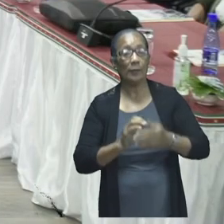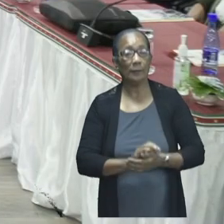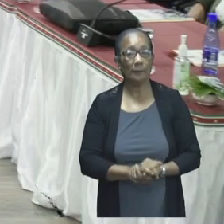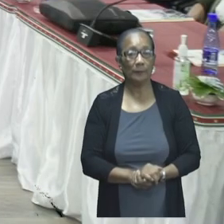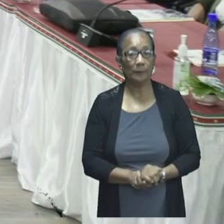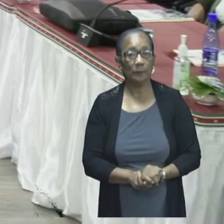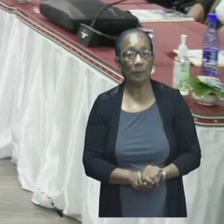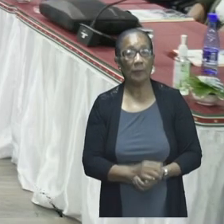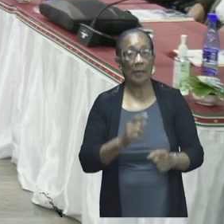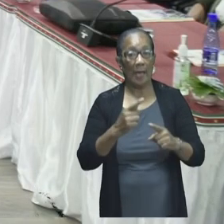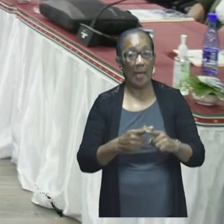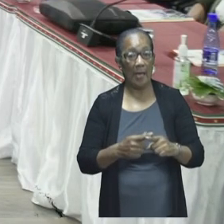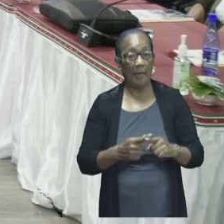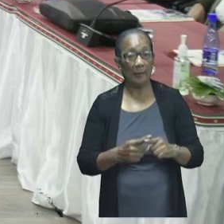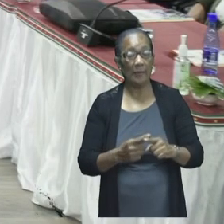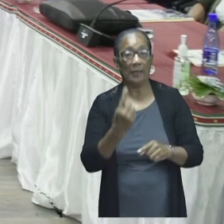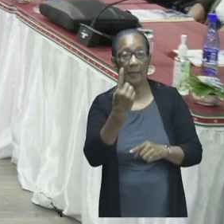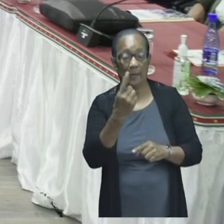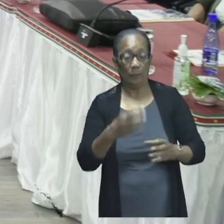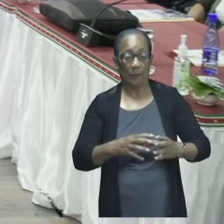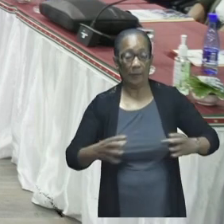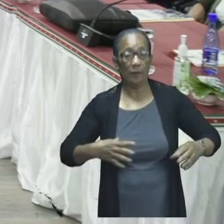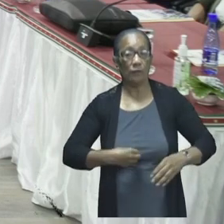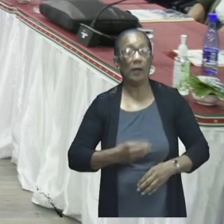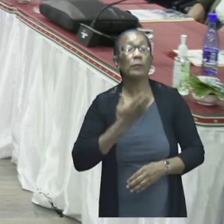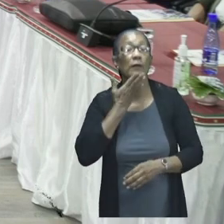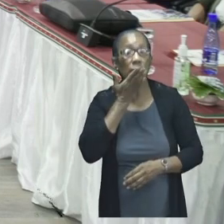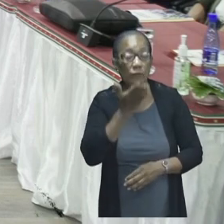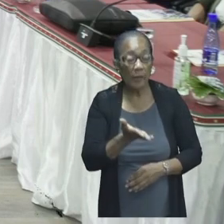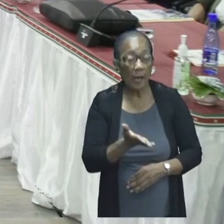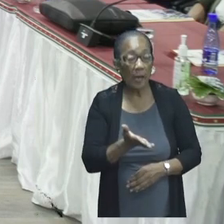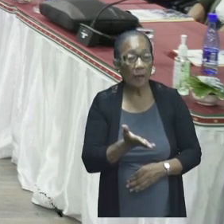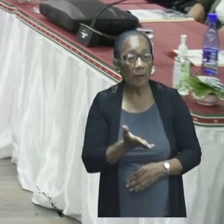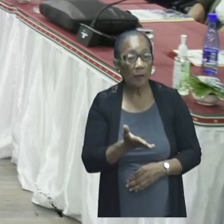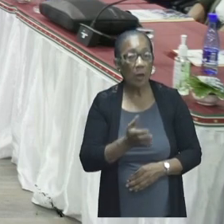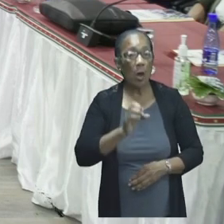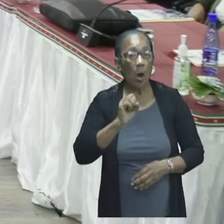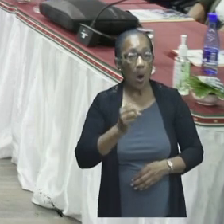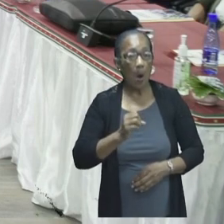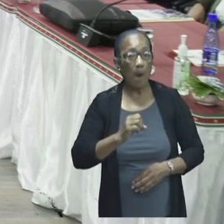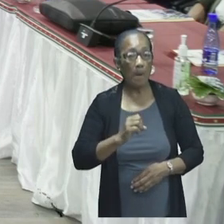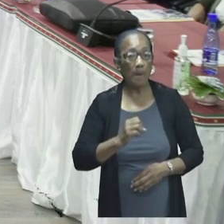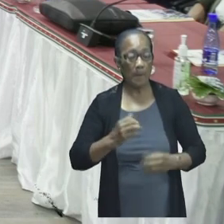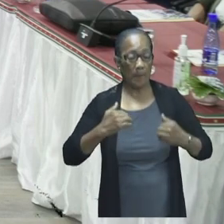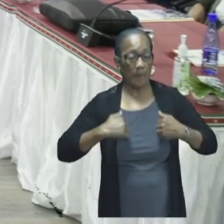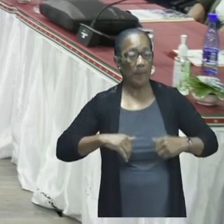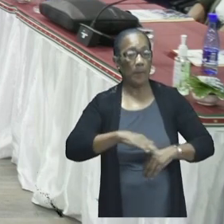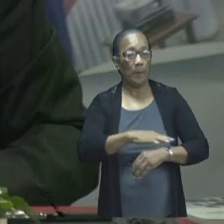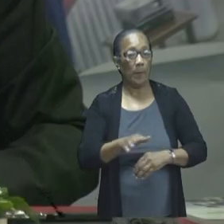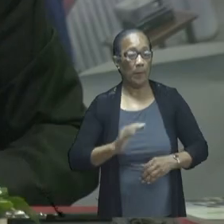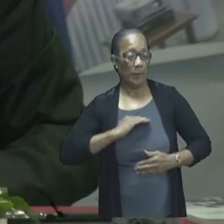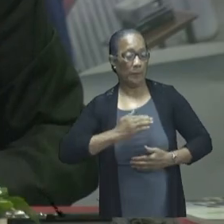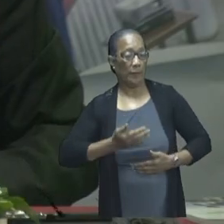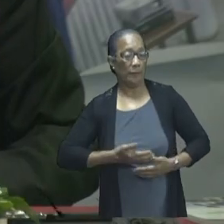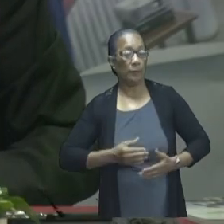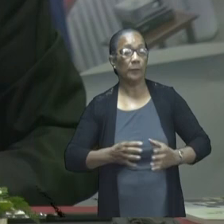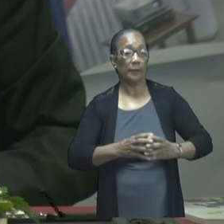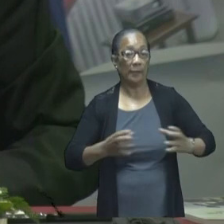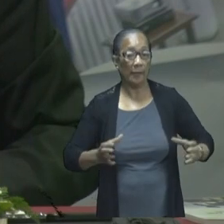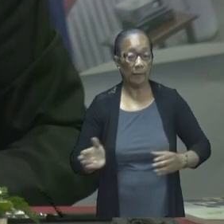en een bedrijf die gevraagd werden gevraagd heeft namelijk public-private en dat is een bedrijf voor